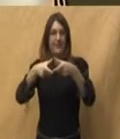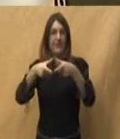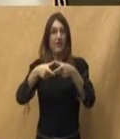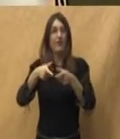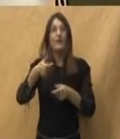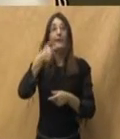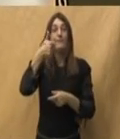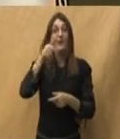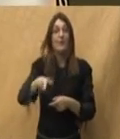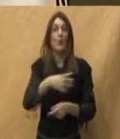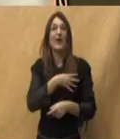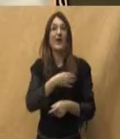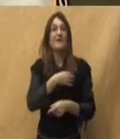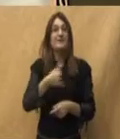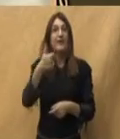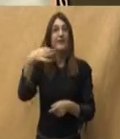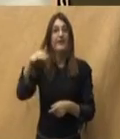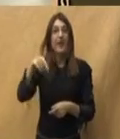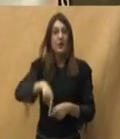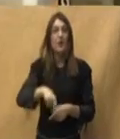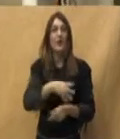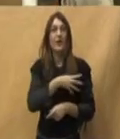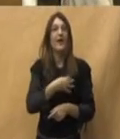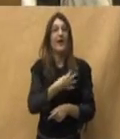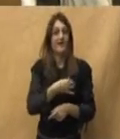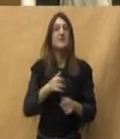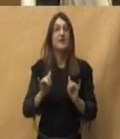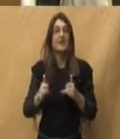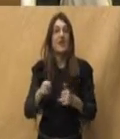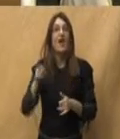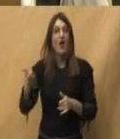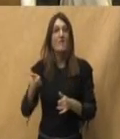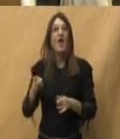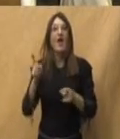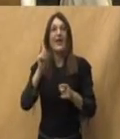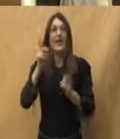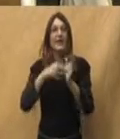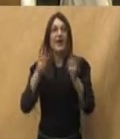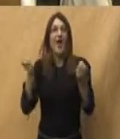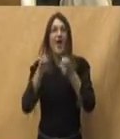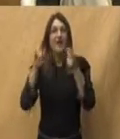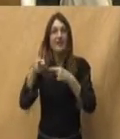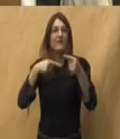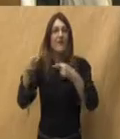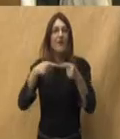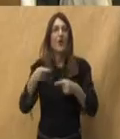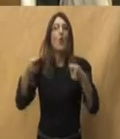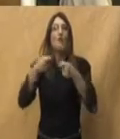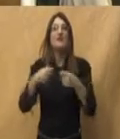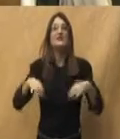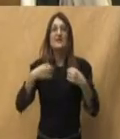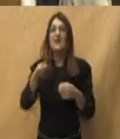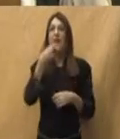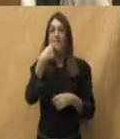u Hrvatskoj, jedini u Hrvatskoj. Doktor Kulijer, jedini u Hrvatskoj? Jedini, da, interaktivni DVD o zdravoj hrani, prehrani i o mršavljenju.